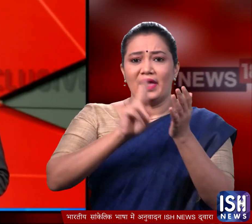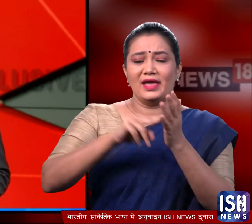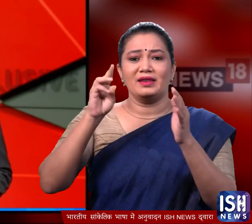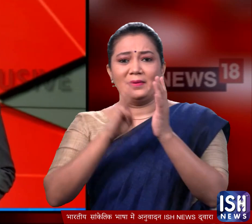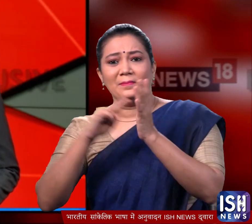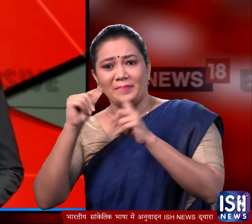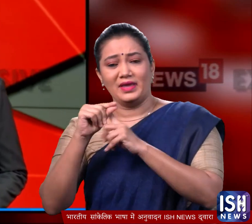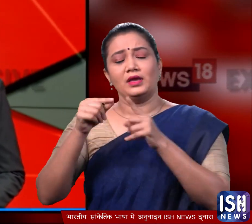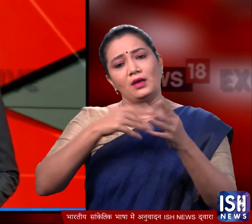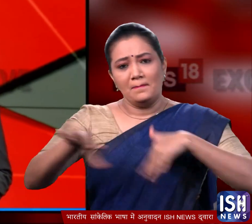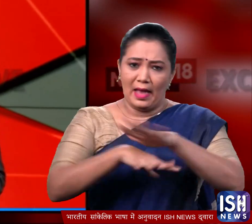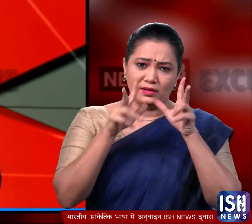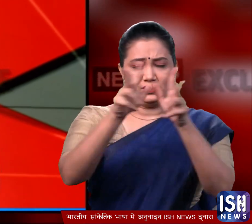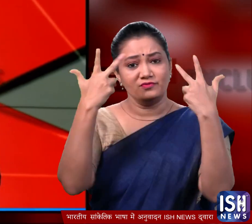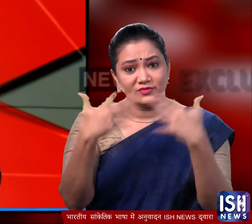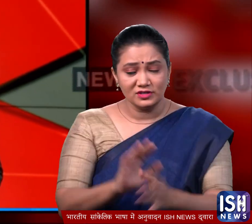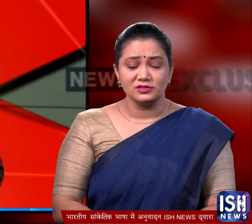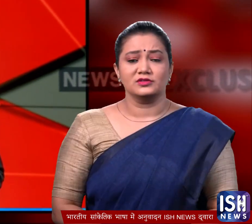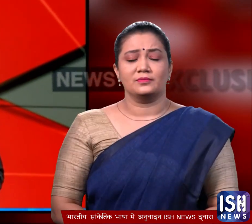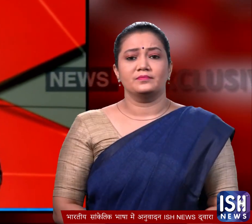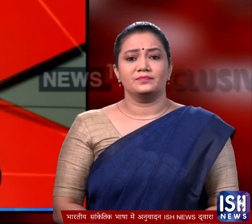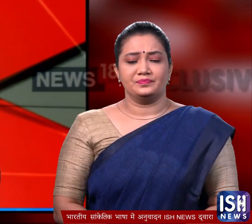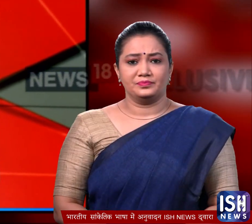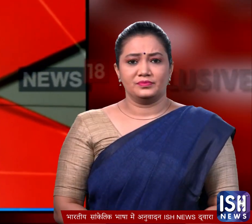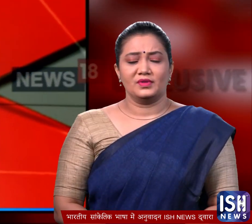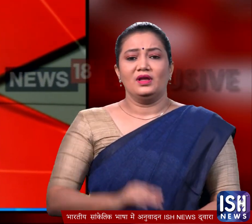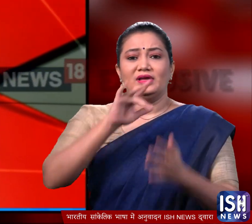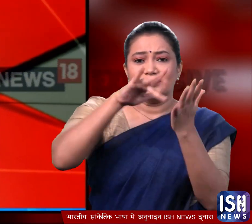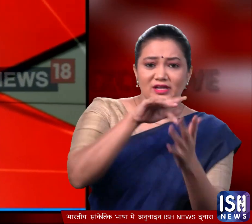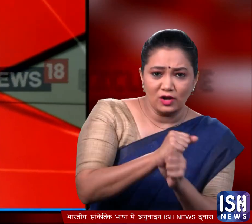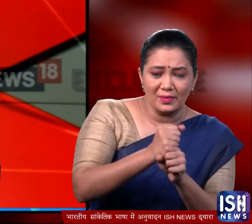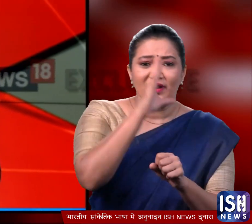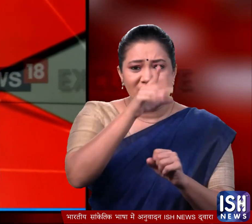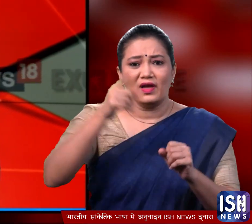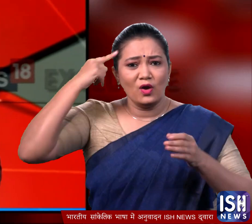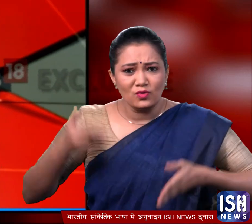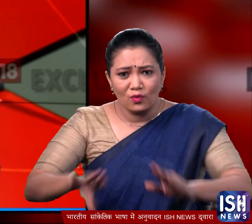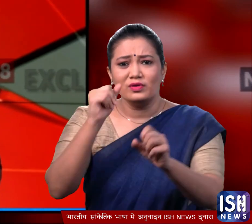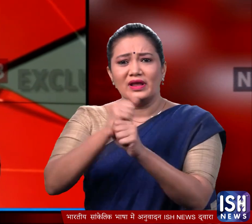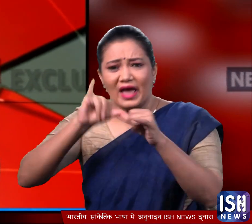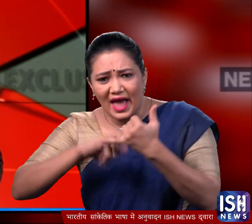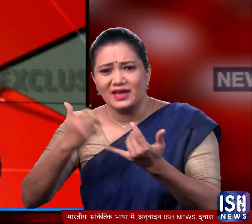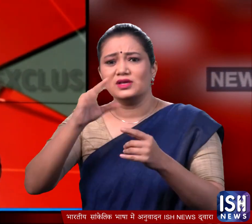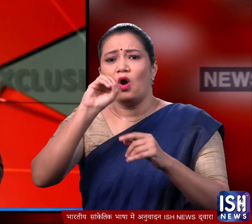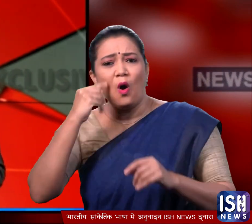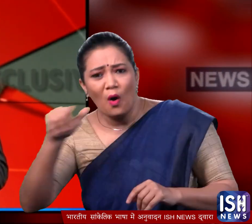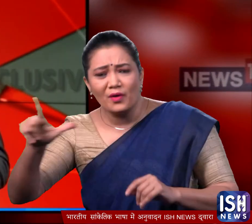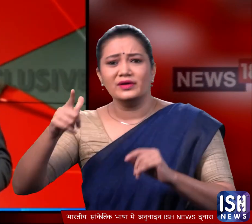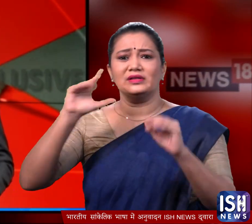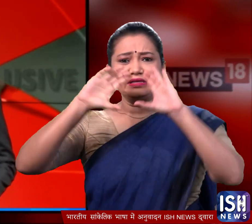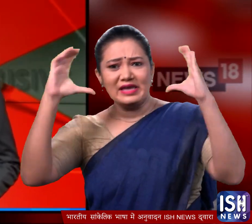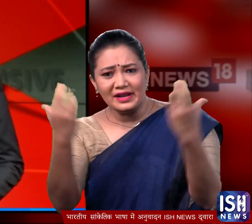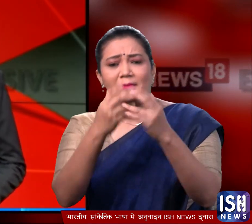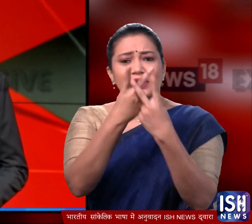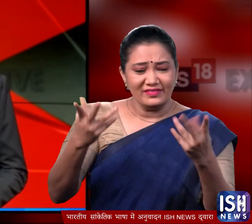नेशनल मॉनेटाइजेशन पाइपलाइन शुरू करने का ऐलान किया था, जिसमें बताया गया था कि केंद्र सरकार रेलवे, रोड, गैस और तेल की पाइपलाइन, स्टेडियम